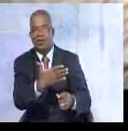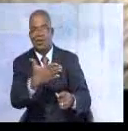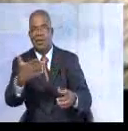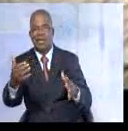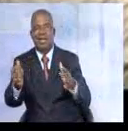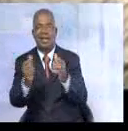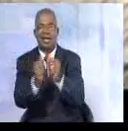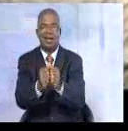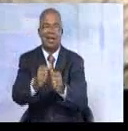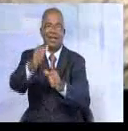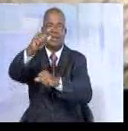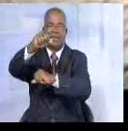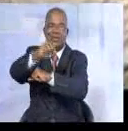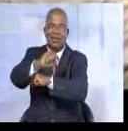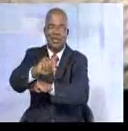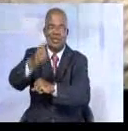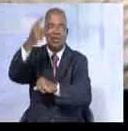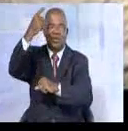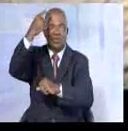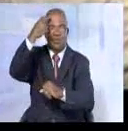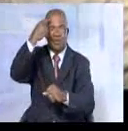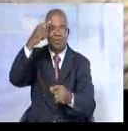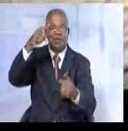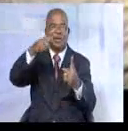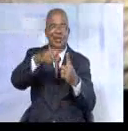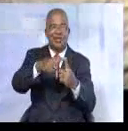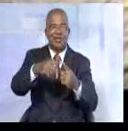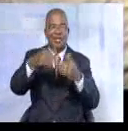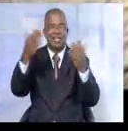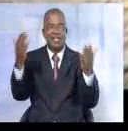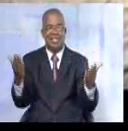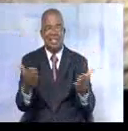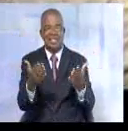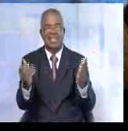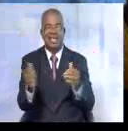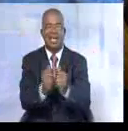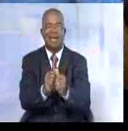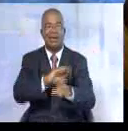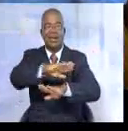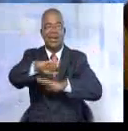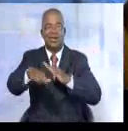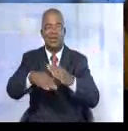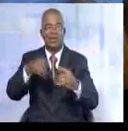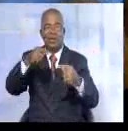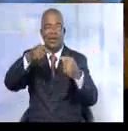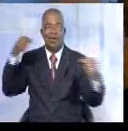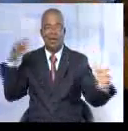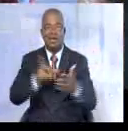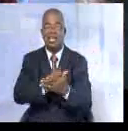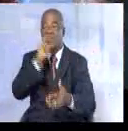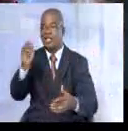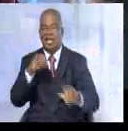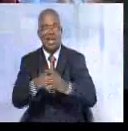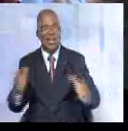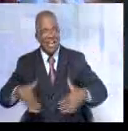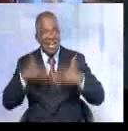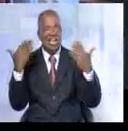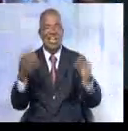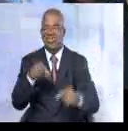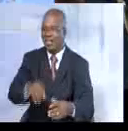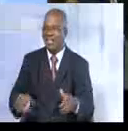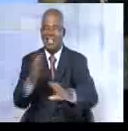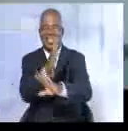du gouvernement jusqu'ici et avec toute l'opposition. C'est dans une bonne ambiance que les Allemands vivant